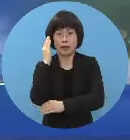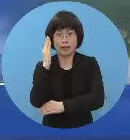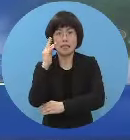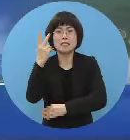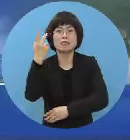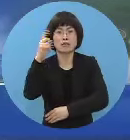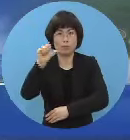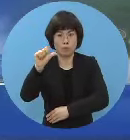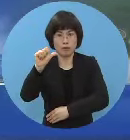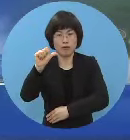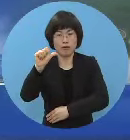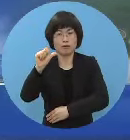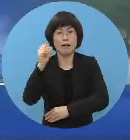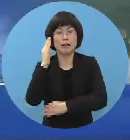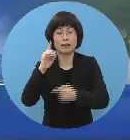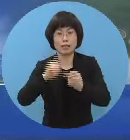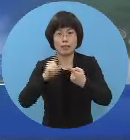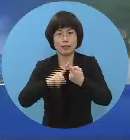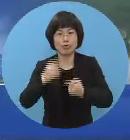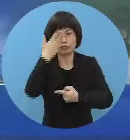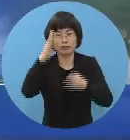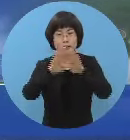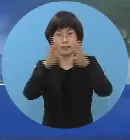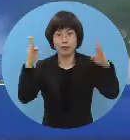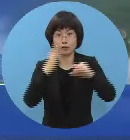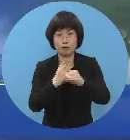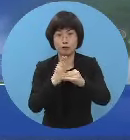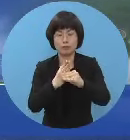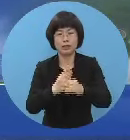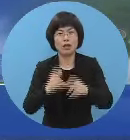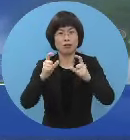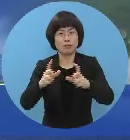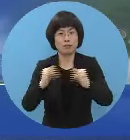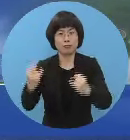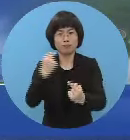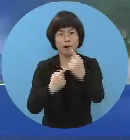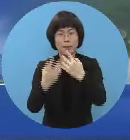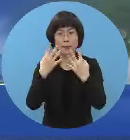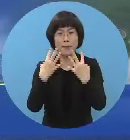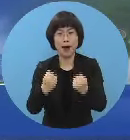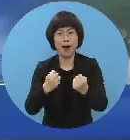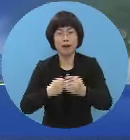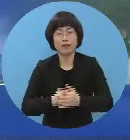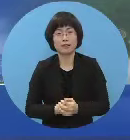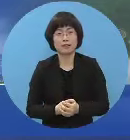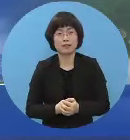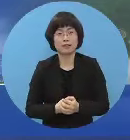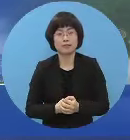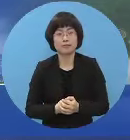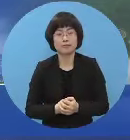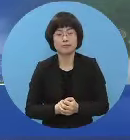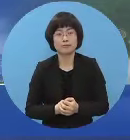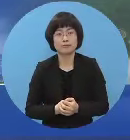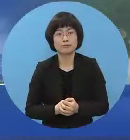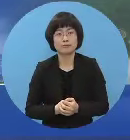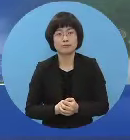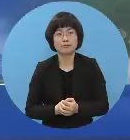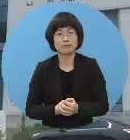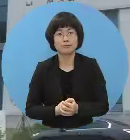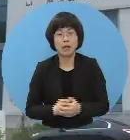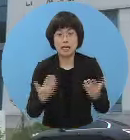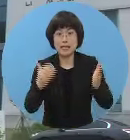지혜의 샘 2015년 인문학 무료 강좌를 개설했는데요. 도민들의 반응이 뜨겁습니다. 함께